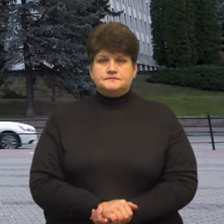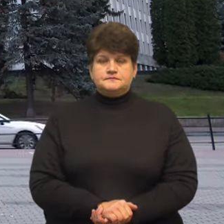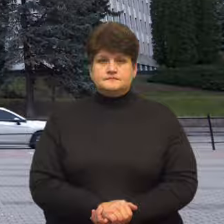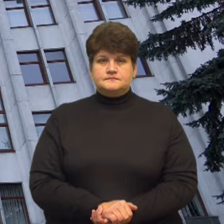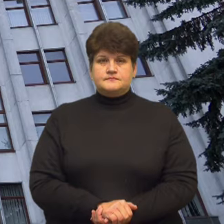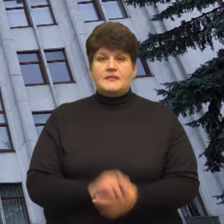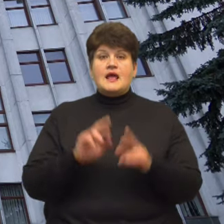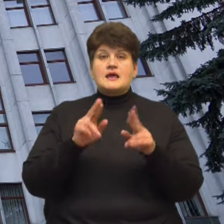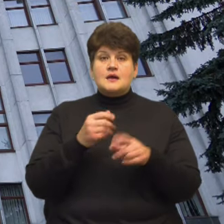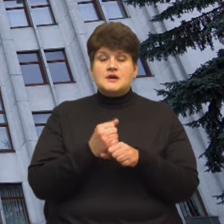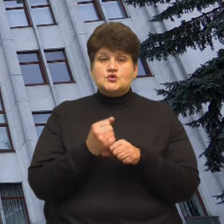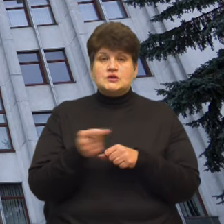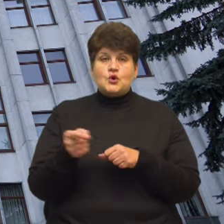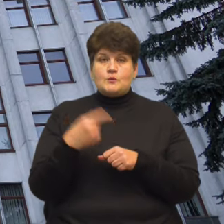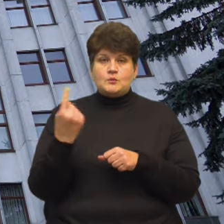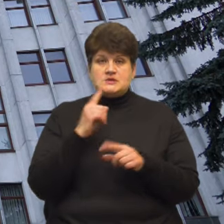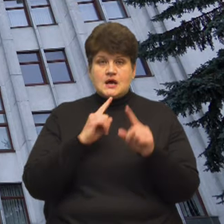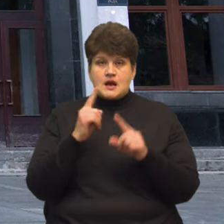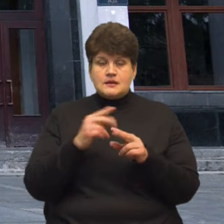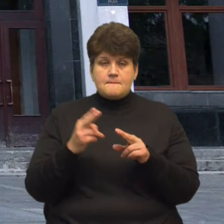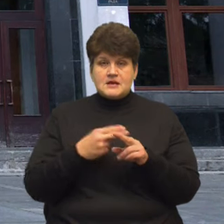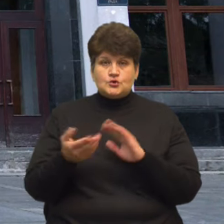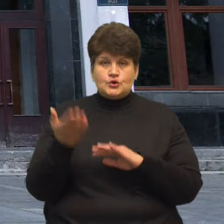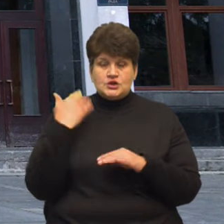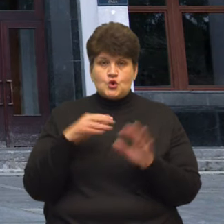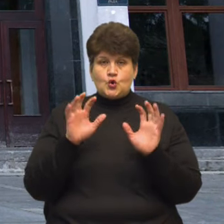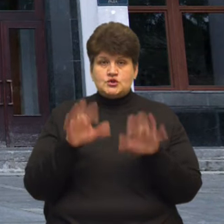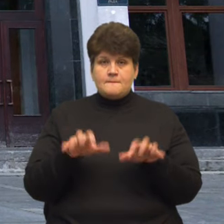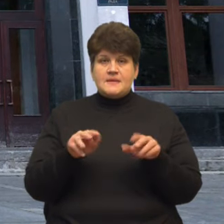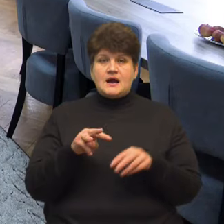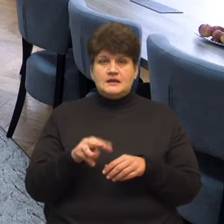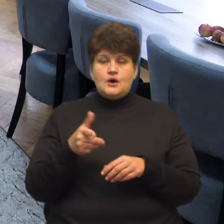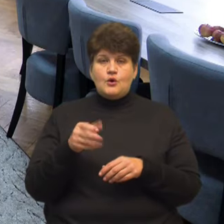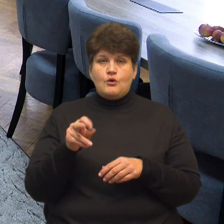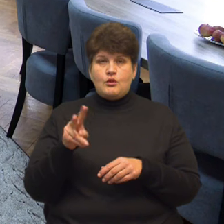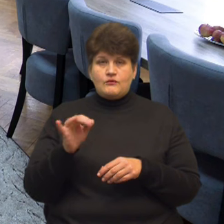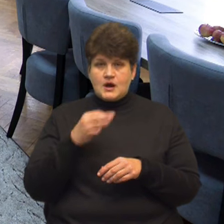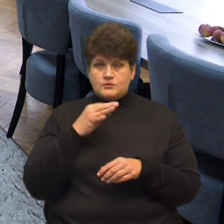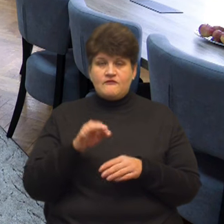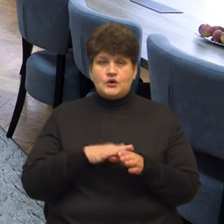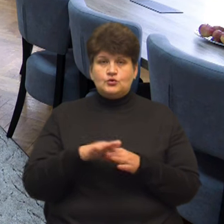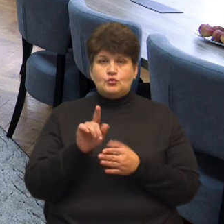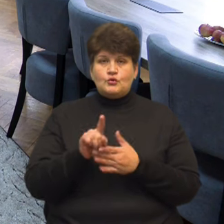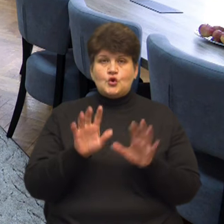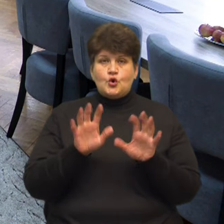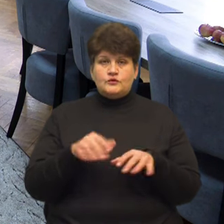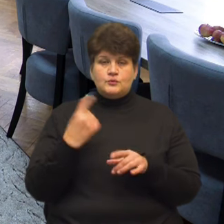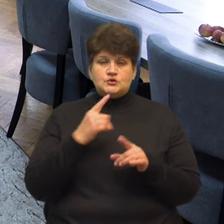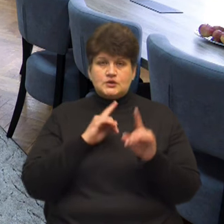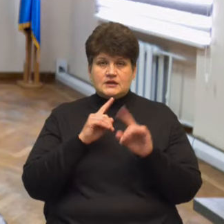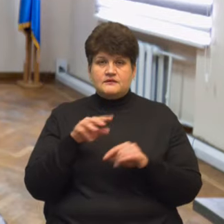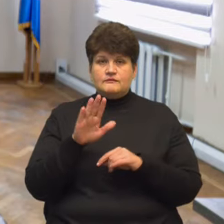як працює Тернопільська обласна рада без колишнього очільника Михайла головка розповів виконувач обов'язків голови облради Володимир